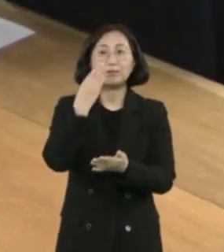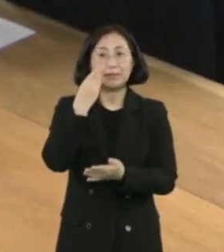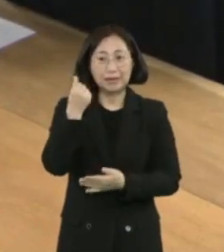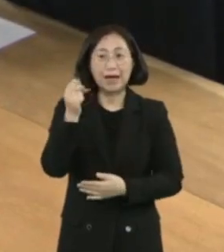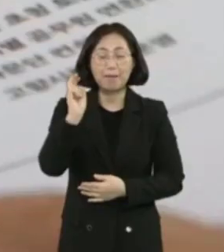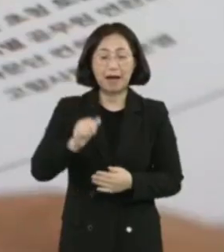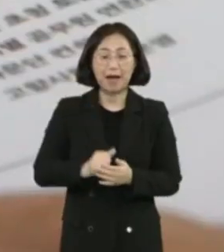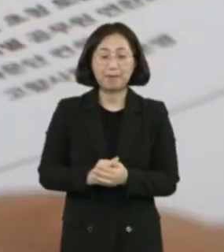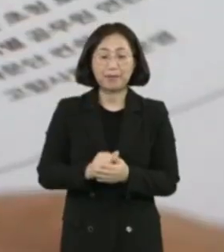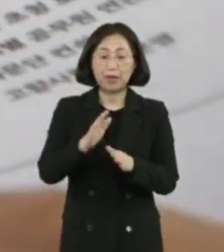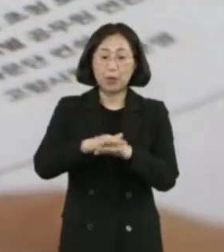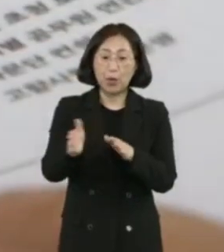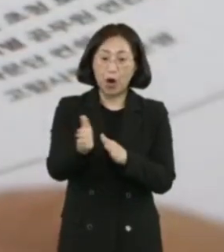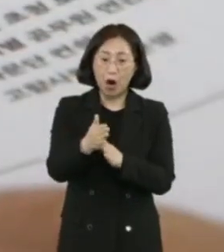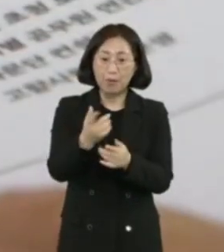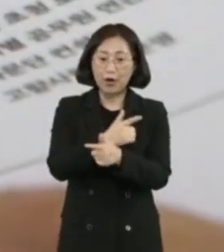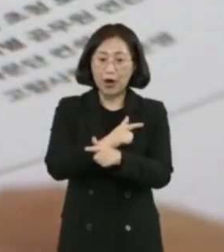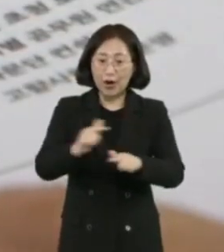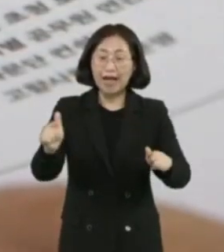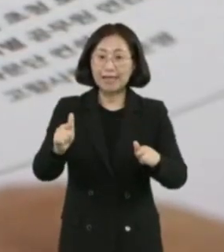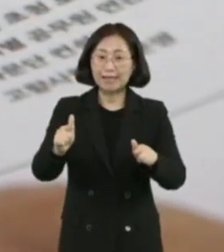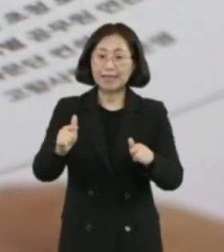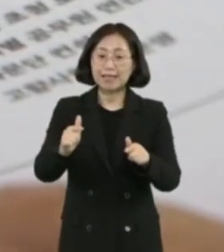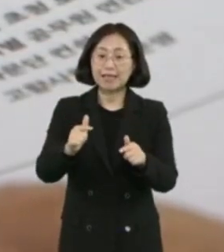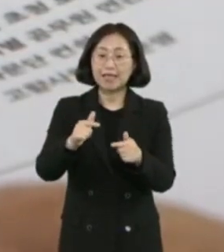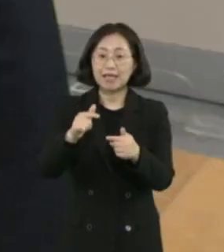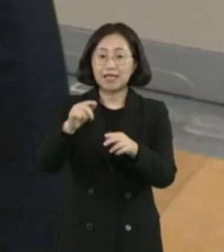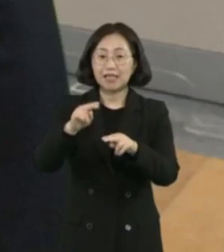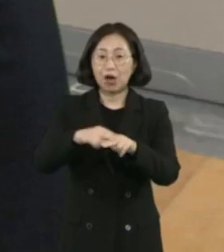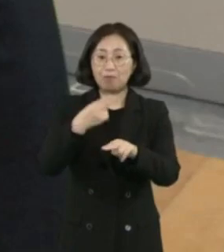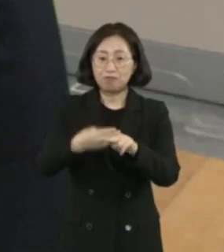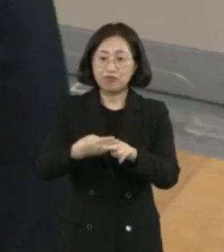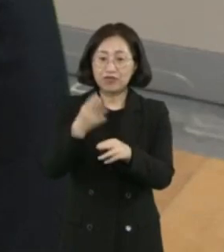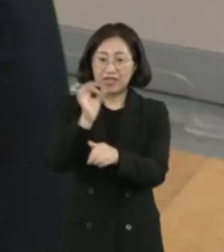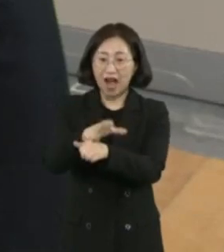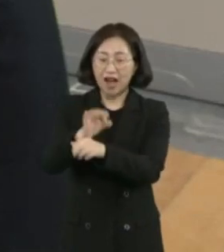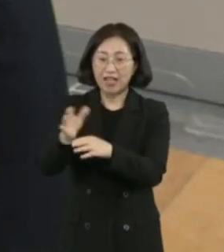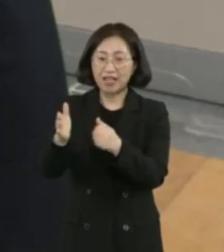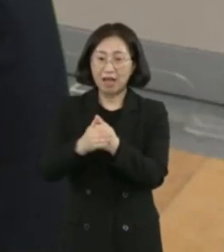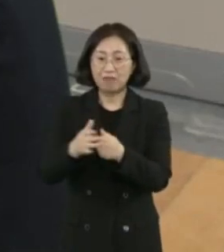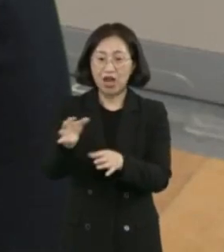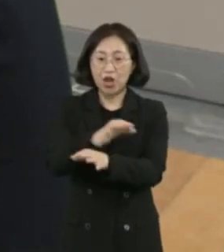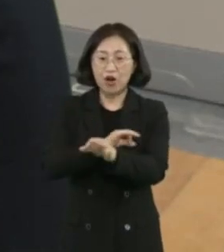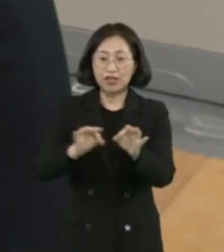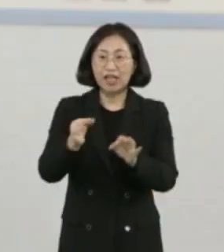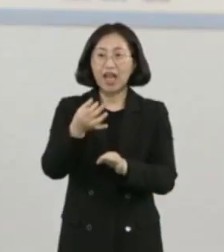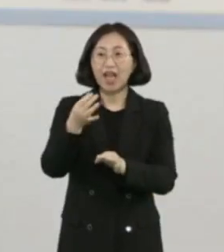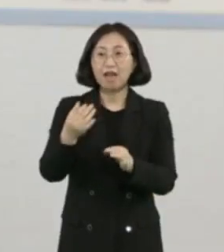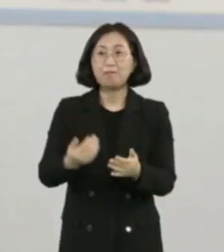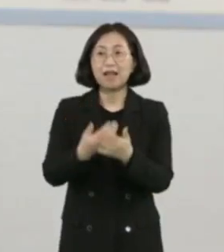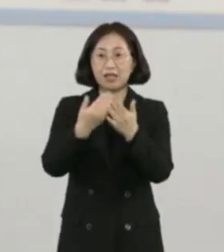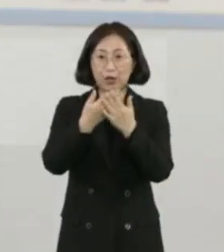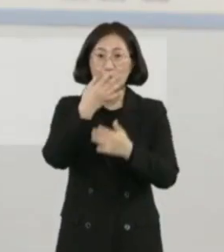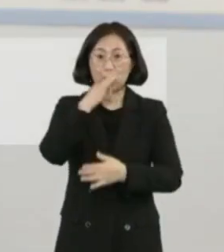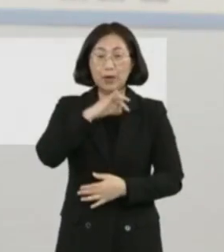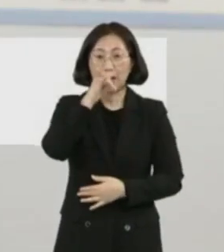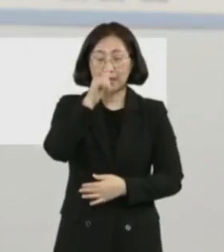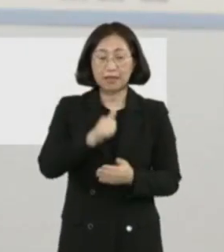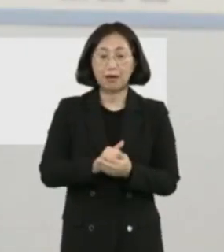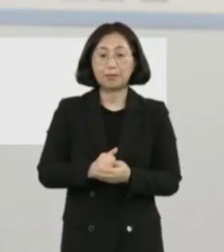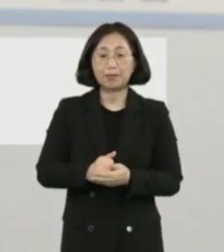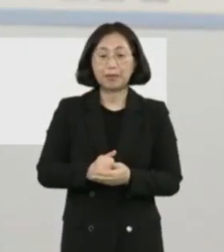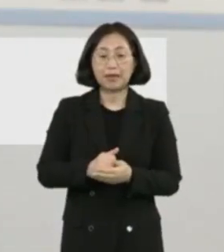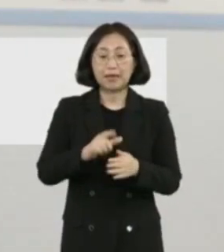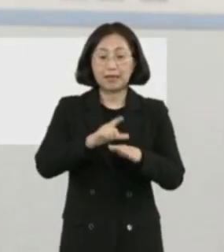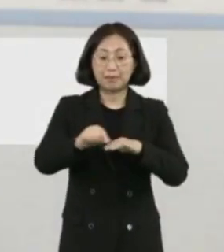과정에서 농어업 등 지역 산업계 전반에 걸쳐 경제 파급 효과도 예상됩니다. 고향사랑기부제는